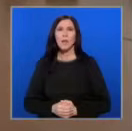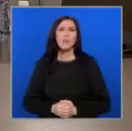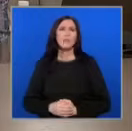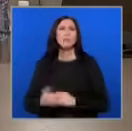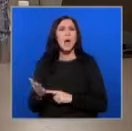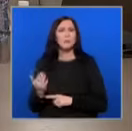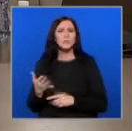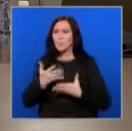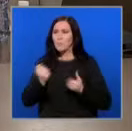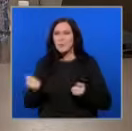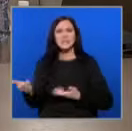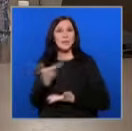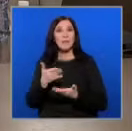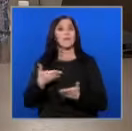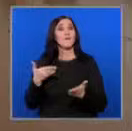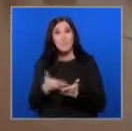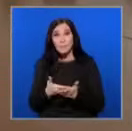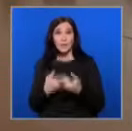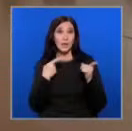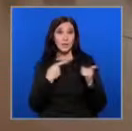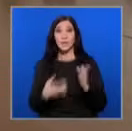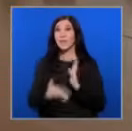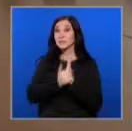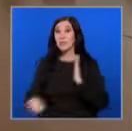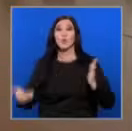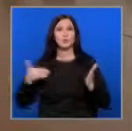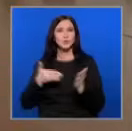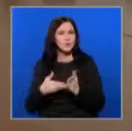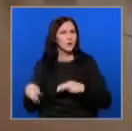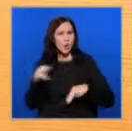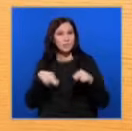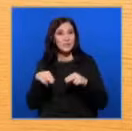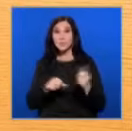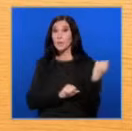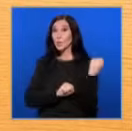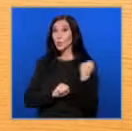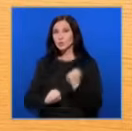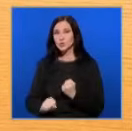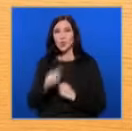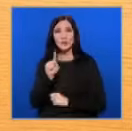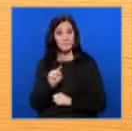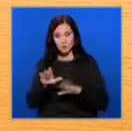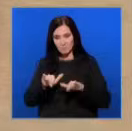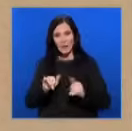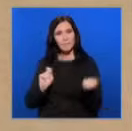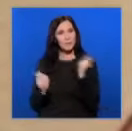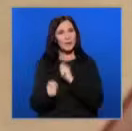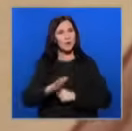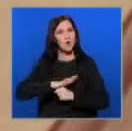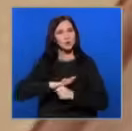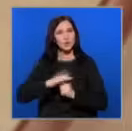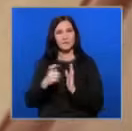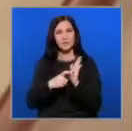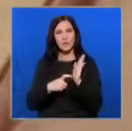Набързо, без дебати, въпреки критиките на експерти и опозиция, Комисията по конституционни въпроси прие промените в основния